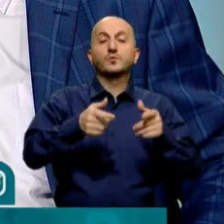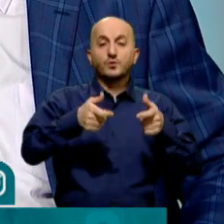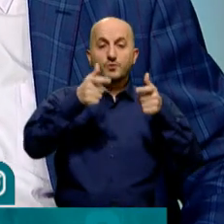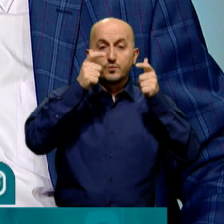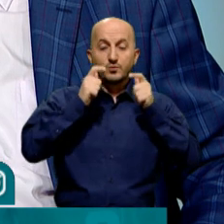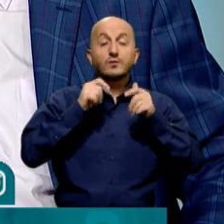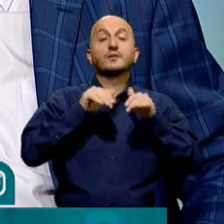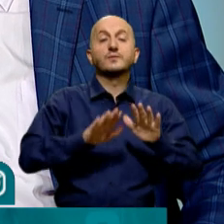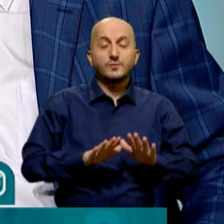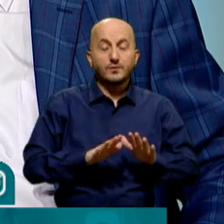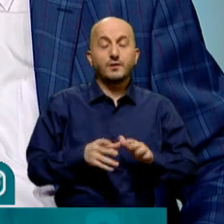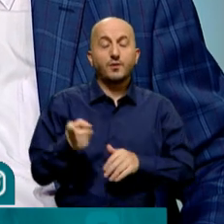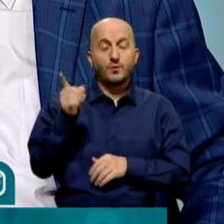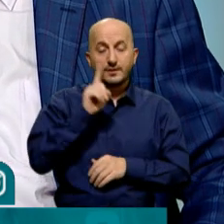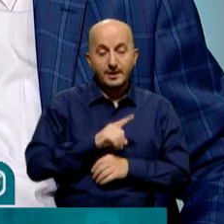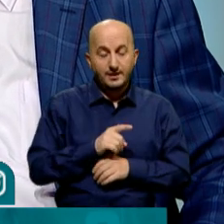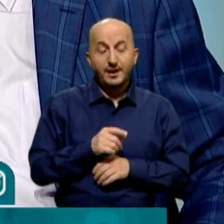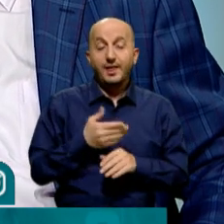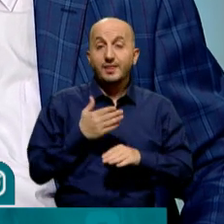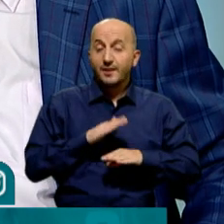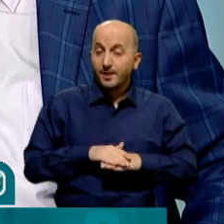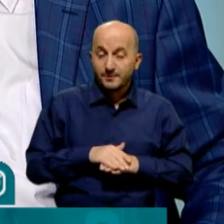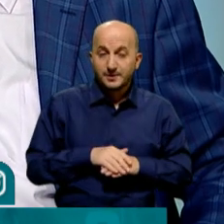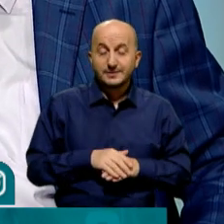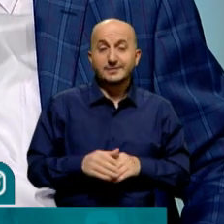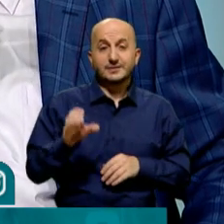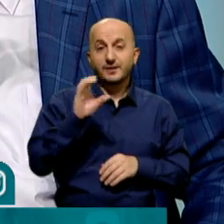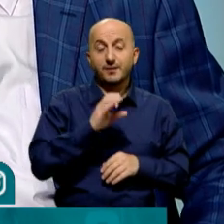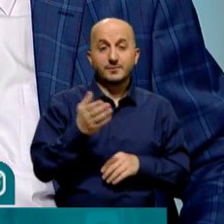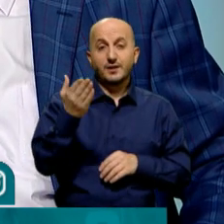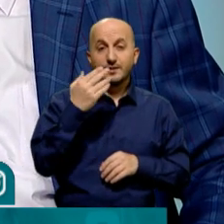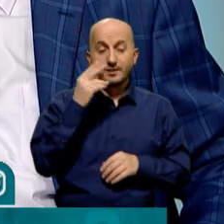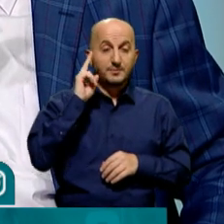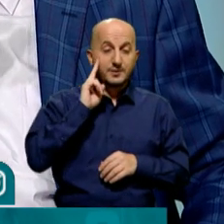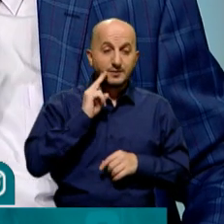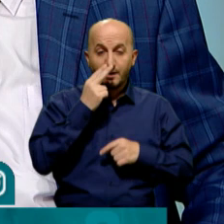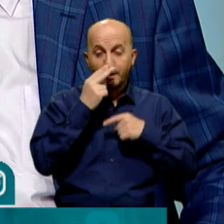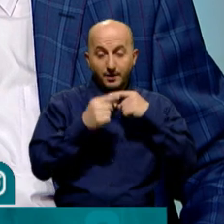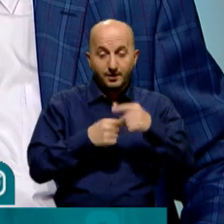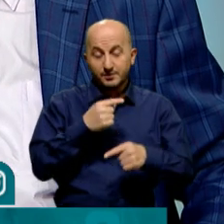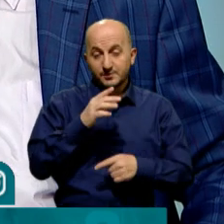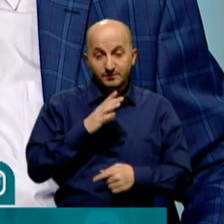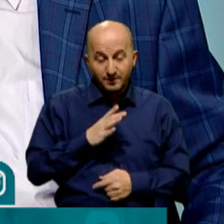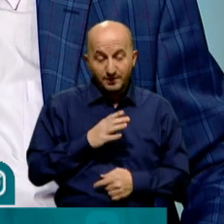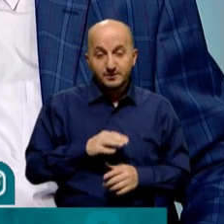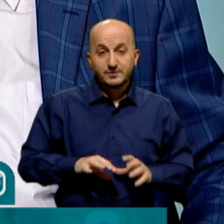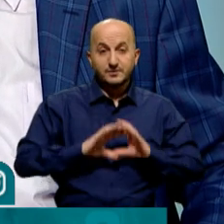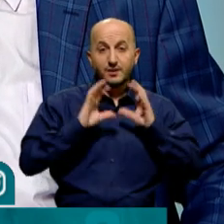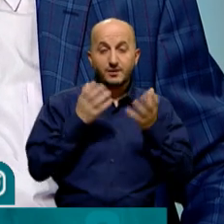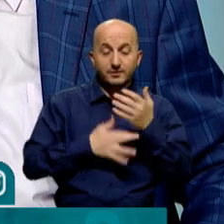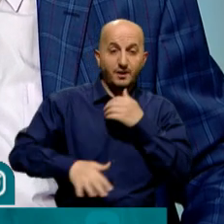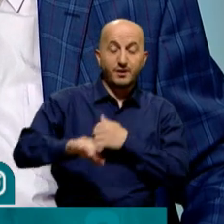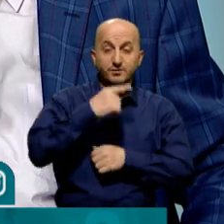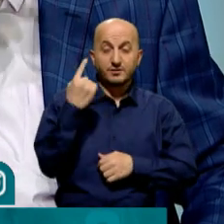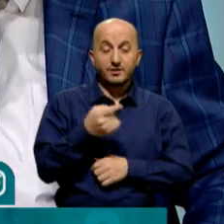girmiyorlar. O nedenle ne yapıyoruz bakın? İslam'dan gelen bir ahlakımız var, bir edebimiz var. Kainatta her şeyin